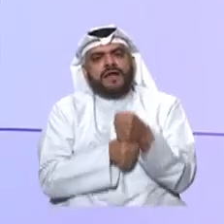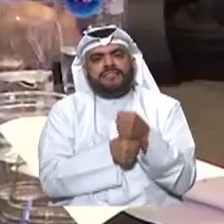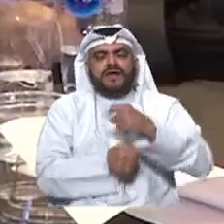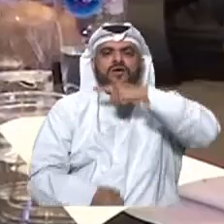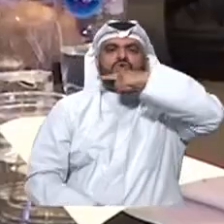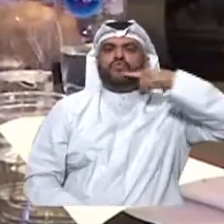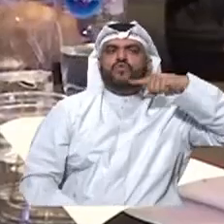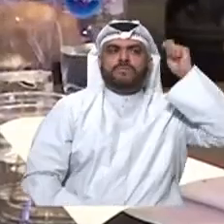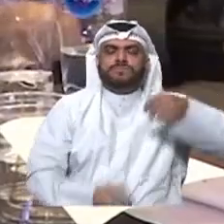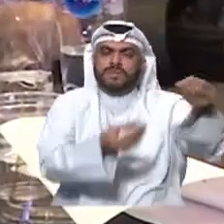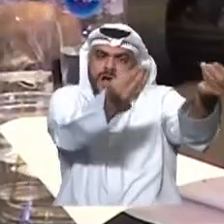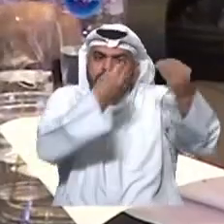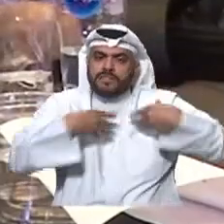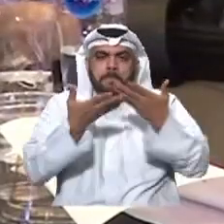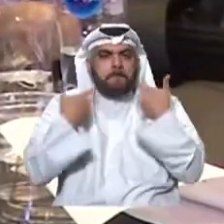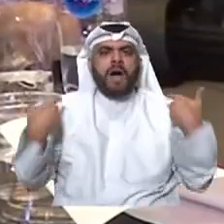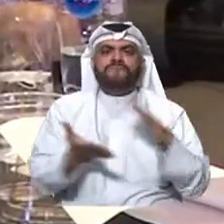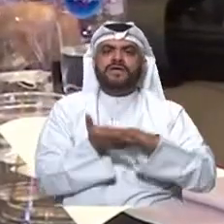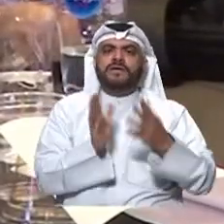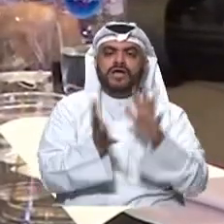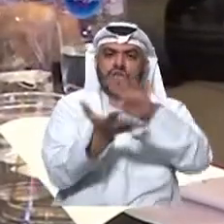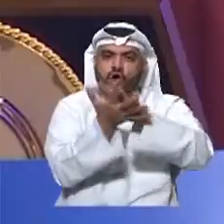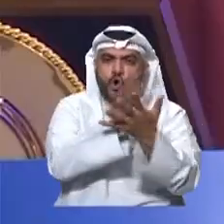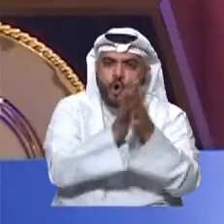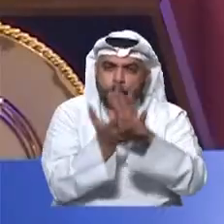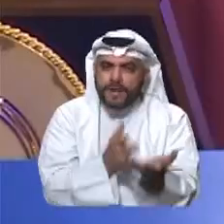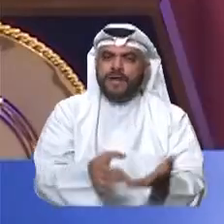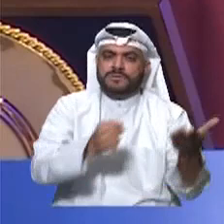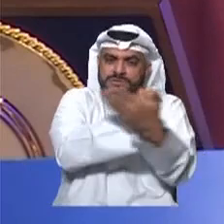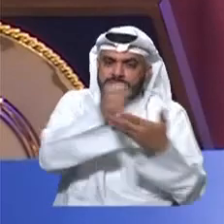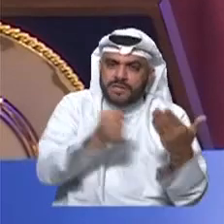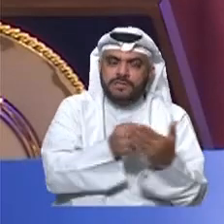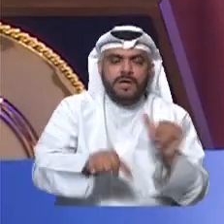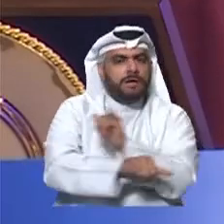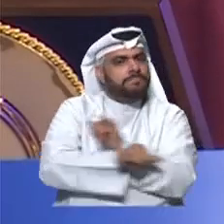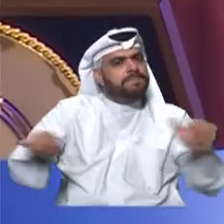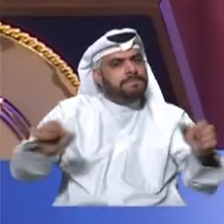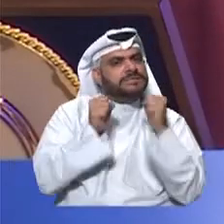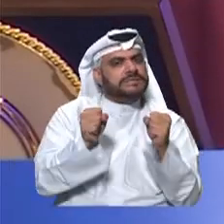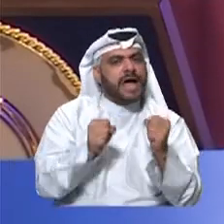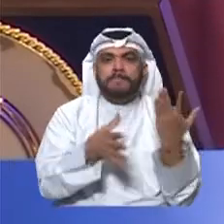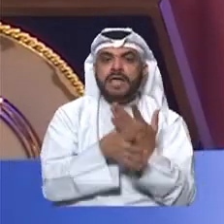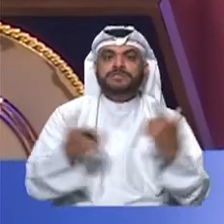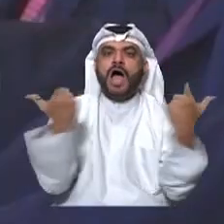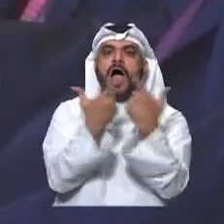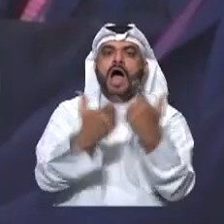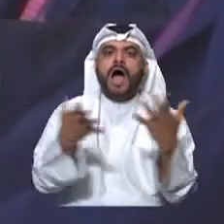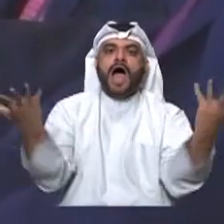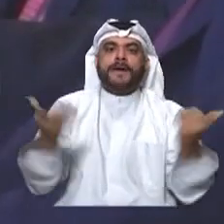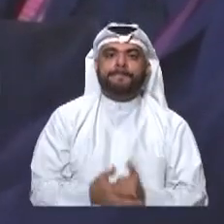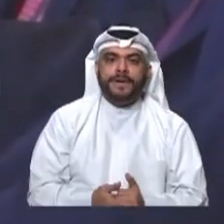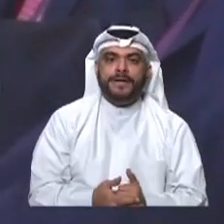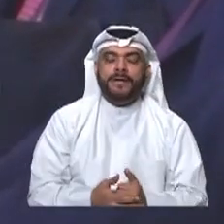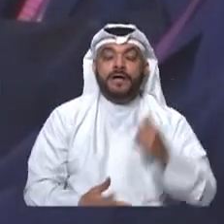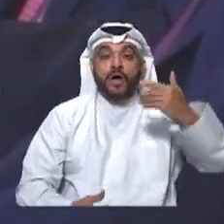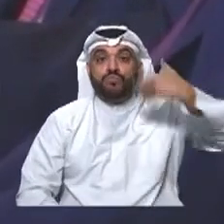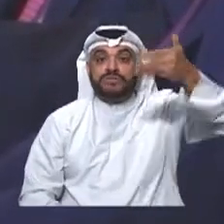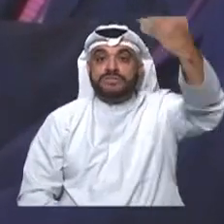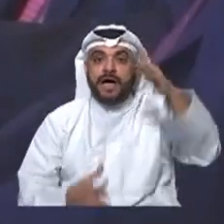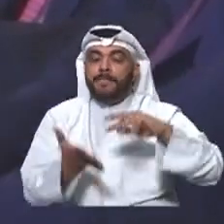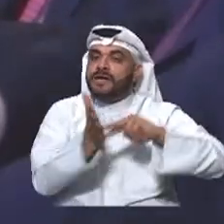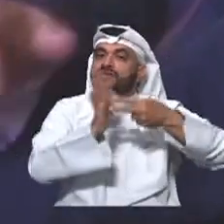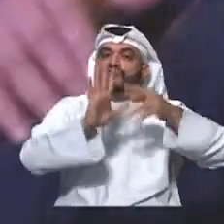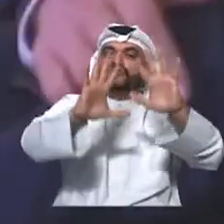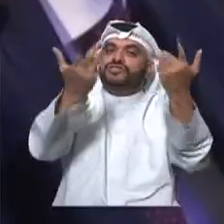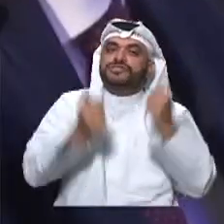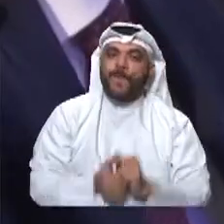العربي وارتفاع أسعار النفط والغاز عالميا والبدائل المطروحة لمواجهة هذا الارتفاع، بالإضافة للفرص المتاحة